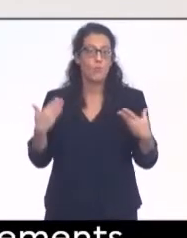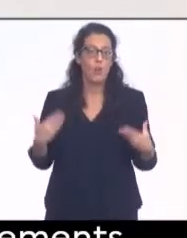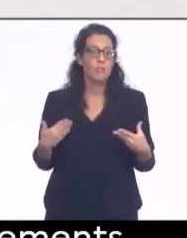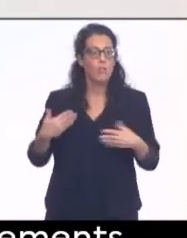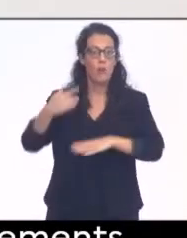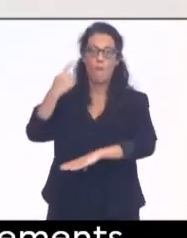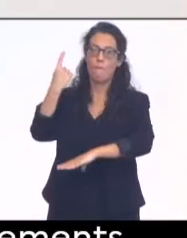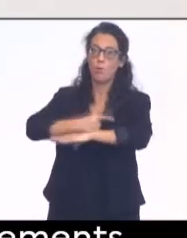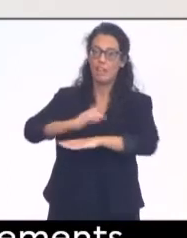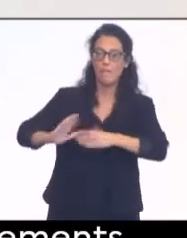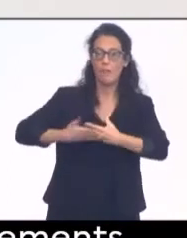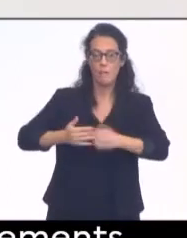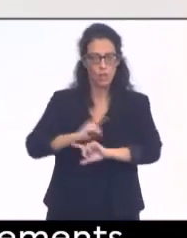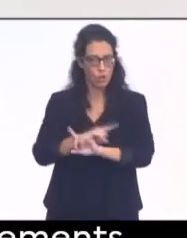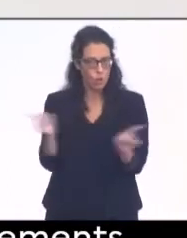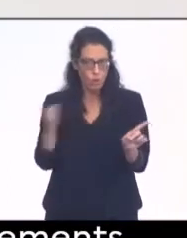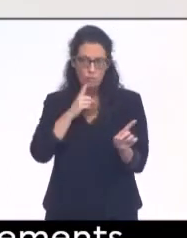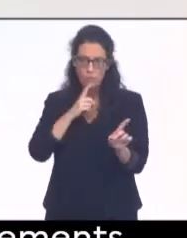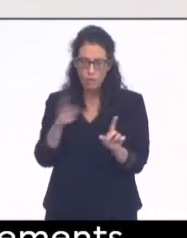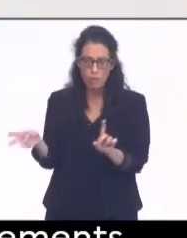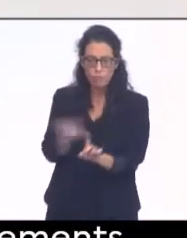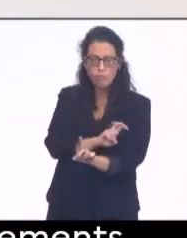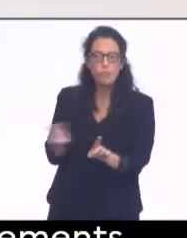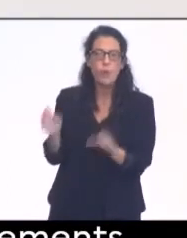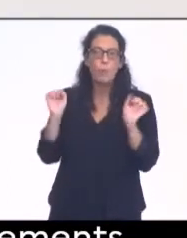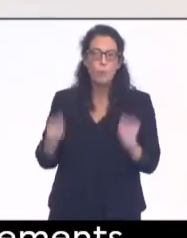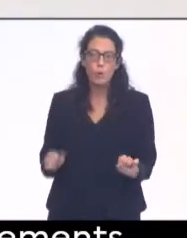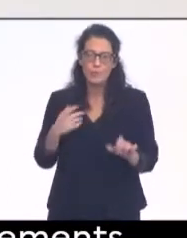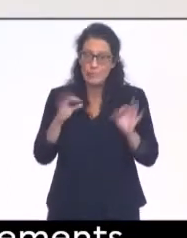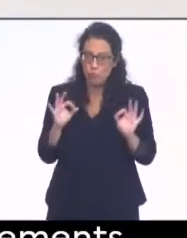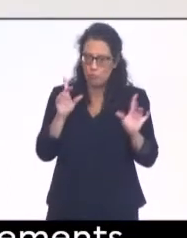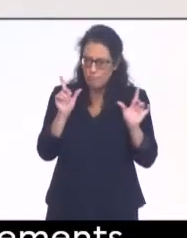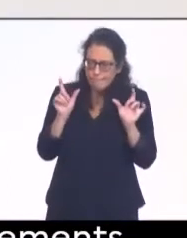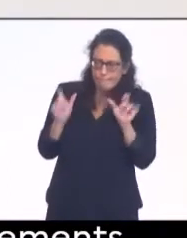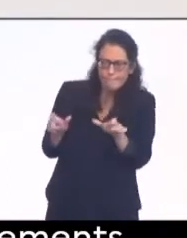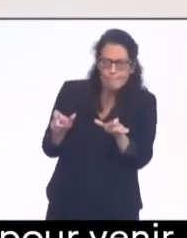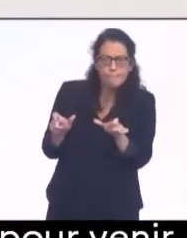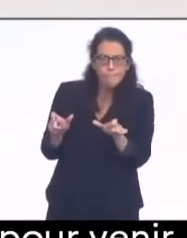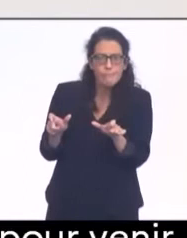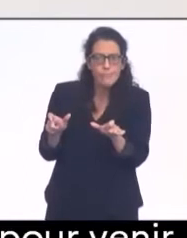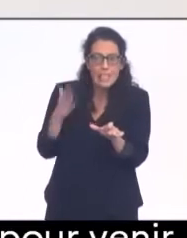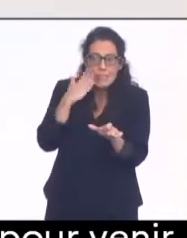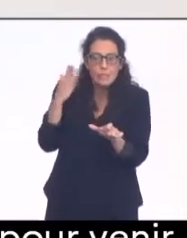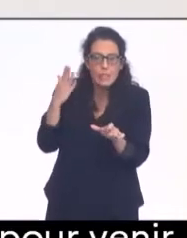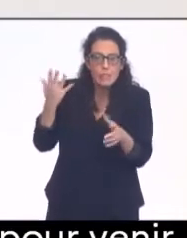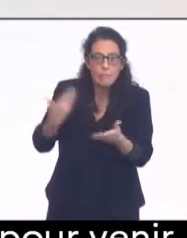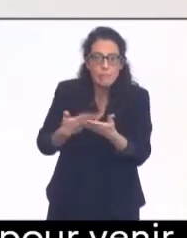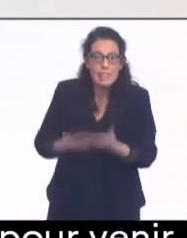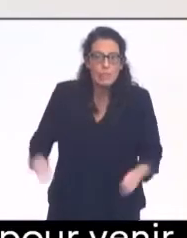pas fermée, les allers-retours sont encore possibles, mais nous sommes extrêmement vigilants pour accompagner les personnes au cas où justement il y